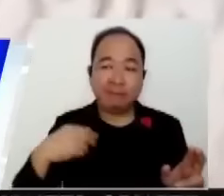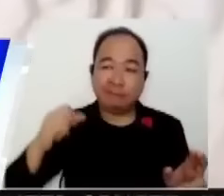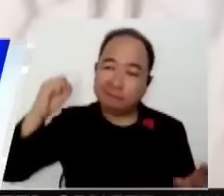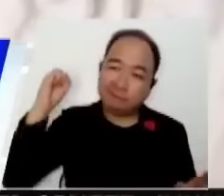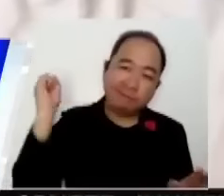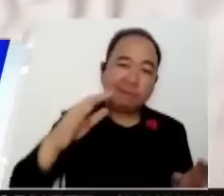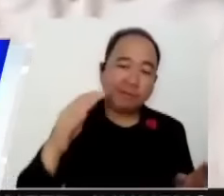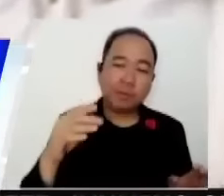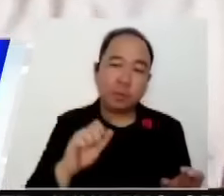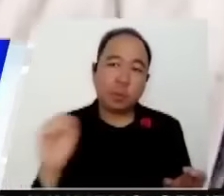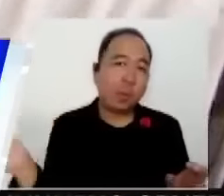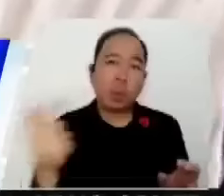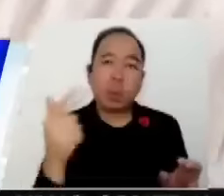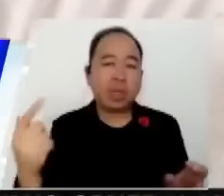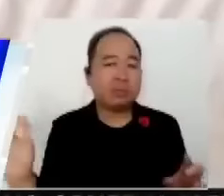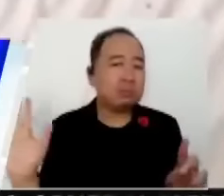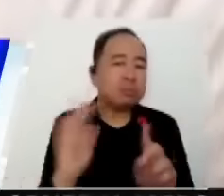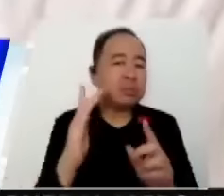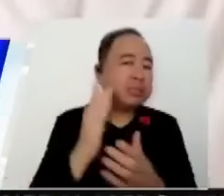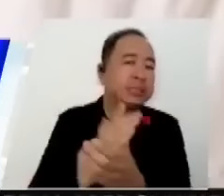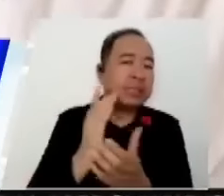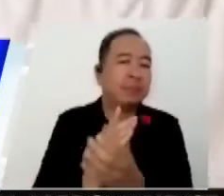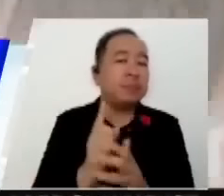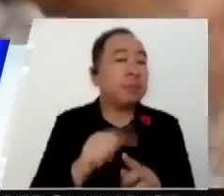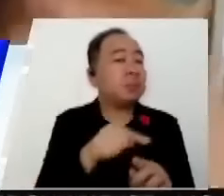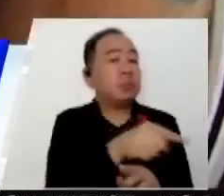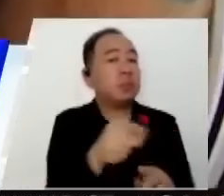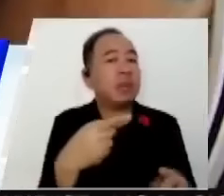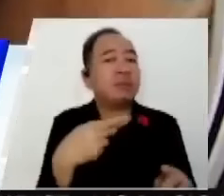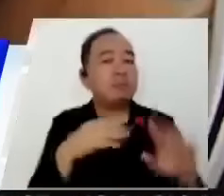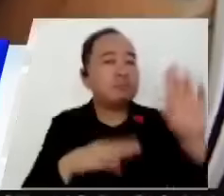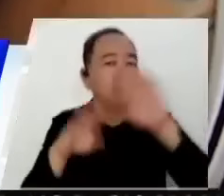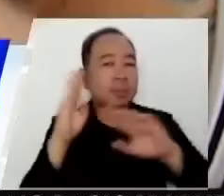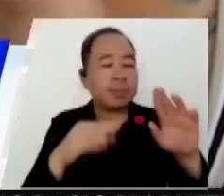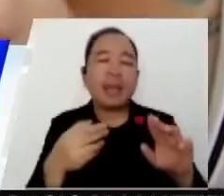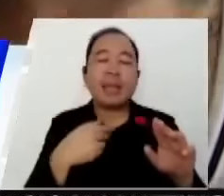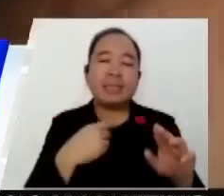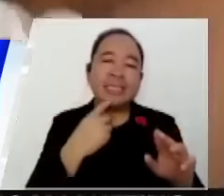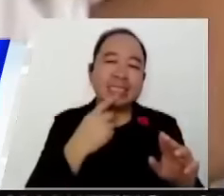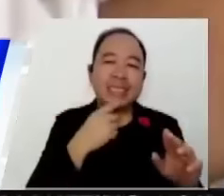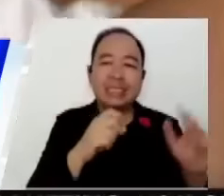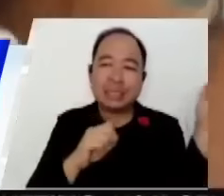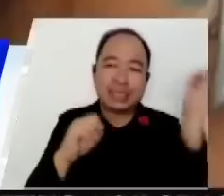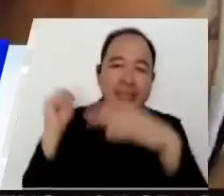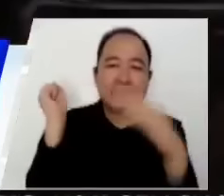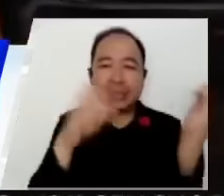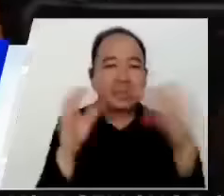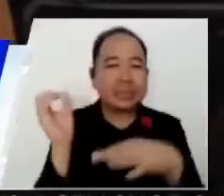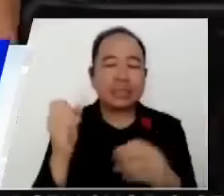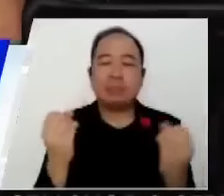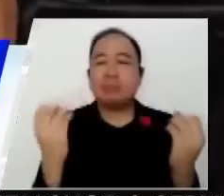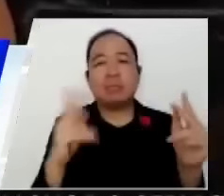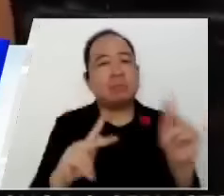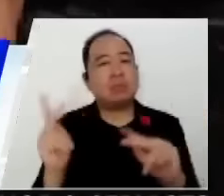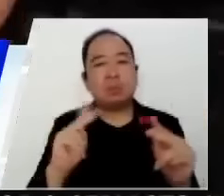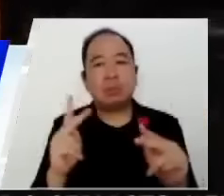lahat. Ang problema, may kasama, nagpaula na po sila ng bote. Ang daming inosente na nadamay. Inundayan